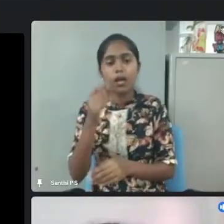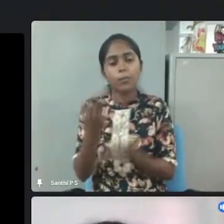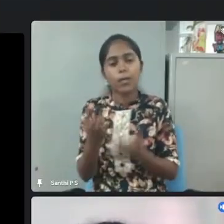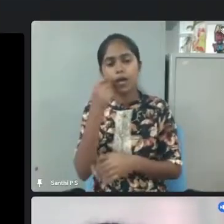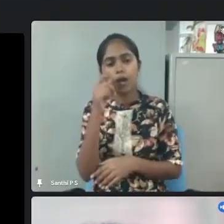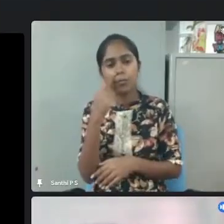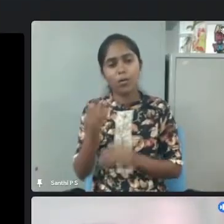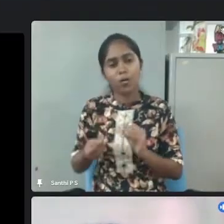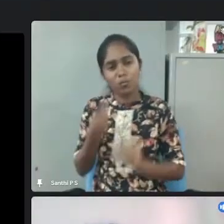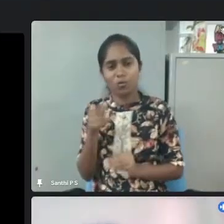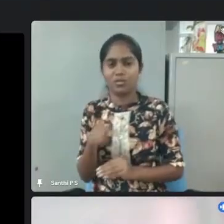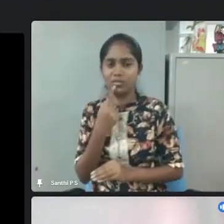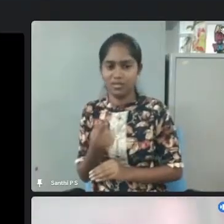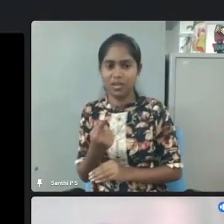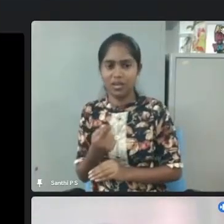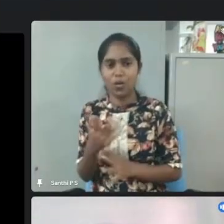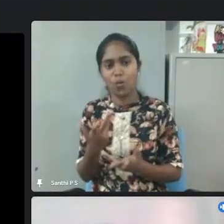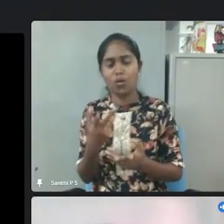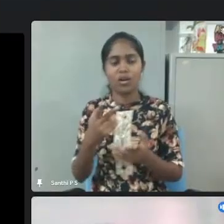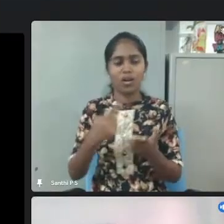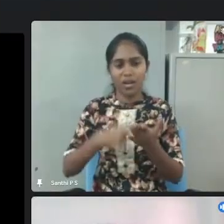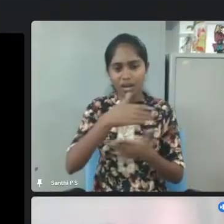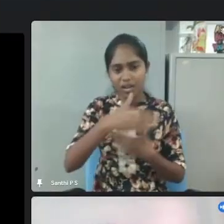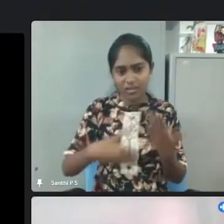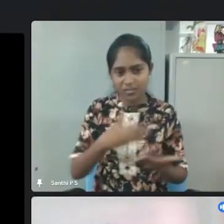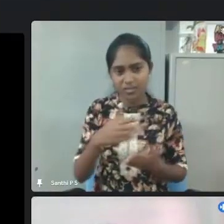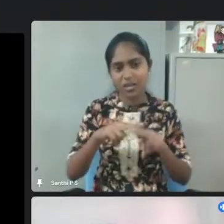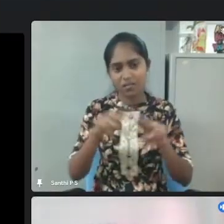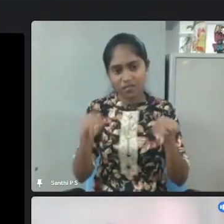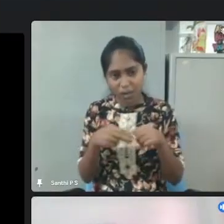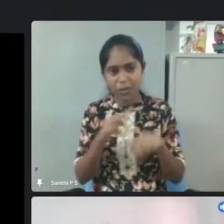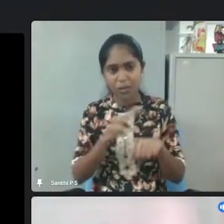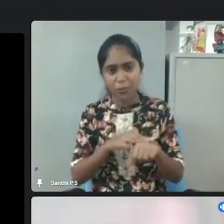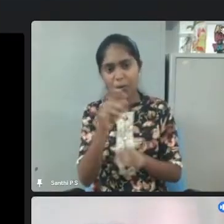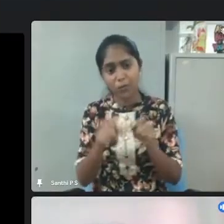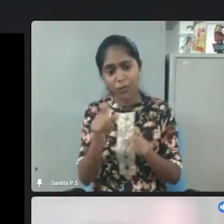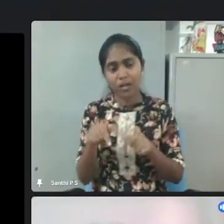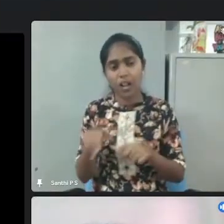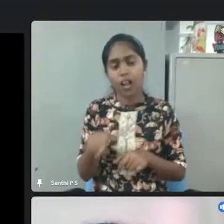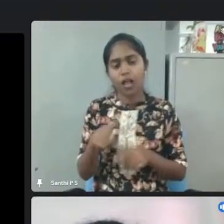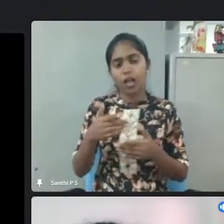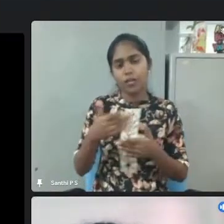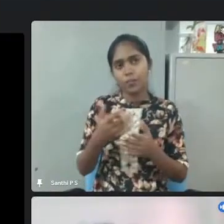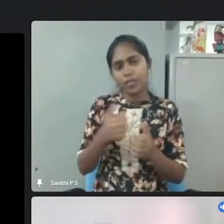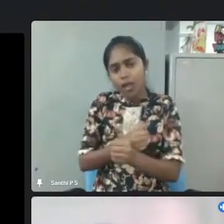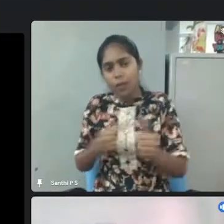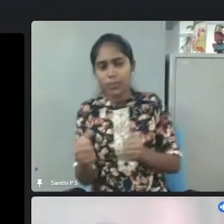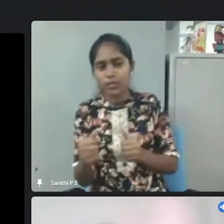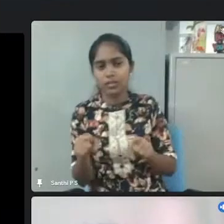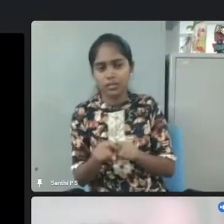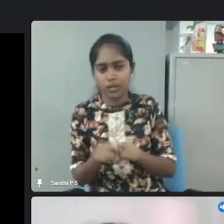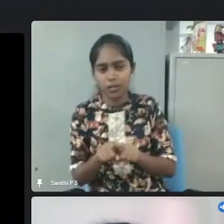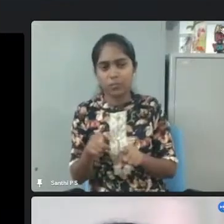മാതാപിതാക്കളേക്കാൾ കൂടുതൽ മുത്തച്ഛന്മാരും മുത്തശ്ശിമാരും ഒക്കെ വളരെ ഒരു അനുതാപമുള്ള ഒരു ദയോട് കൂടിയിട്ടുള്ള ഒരു